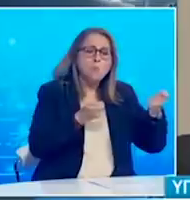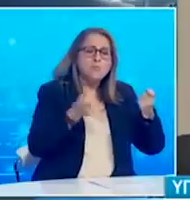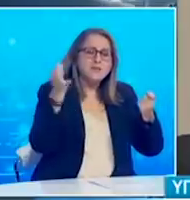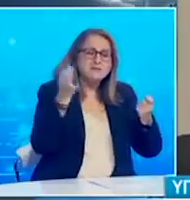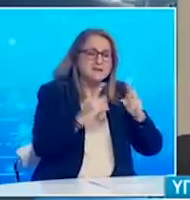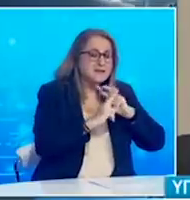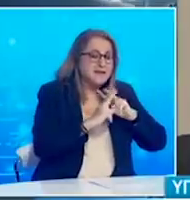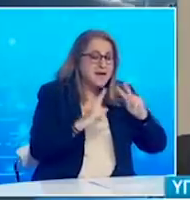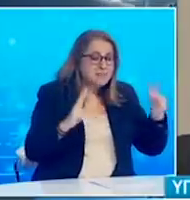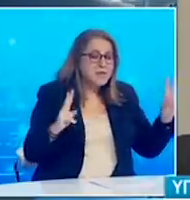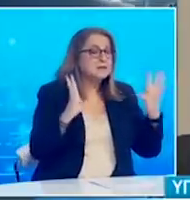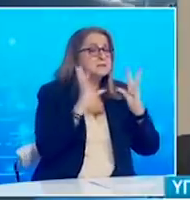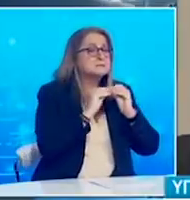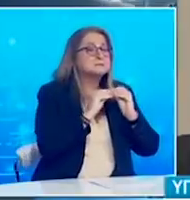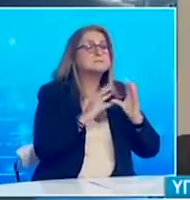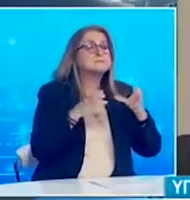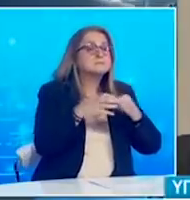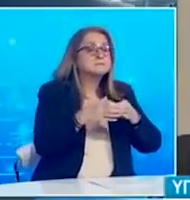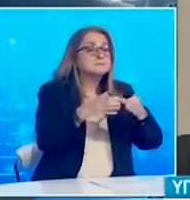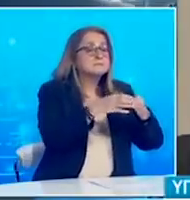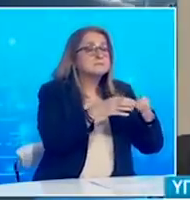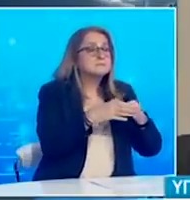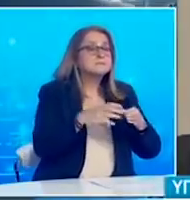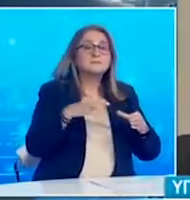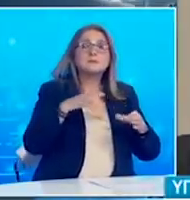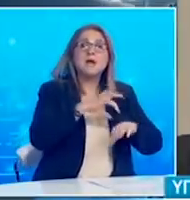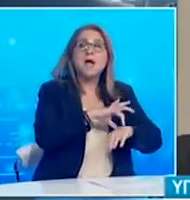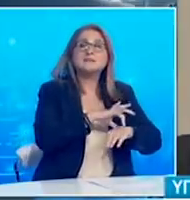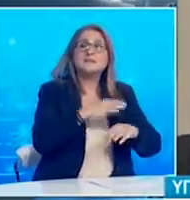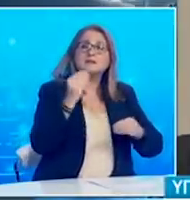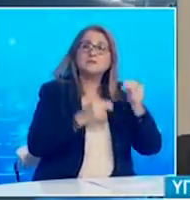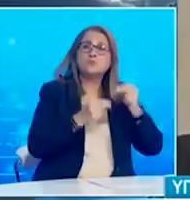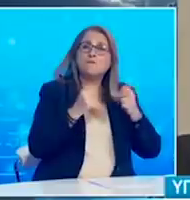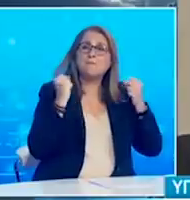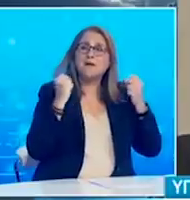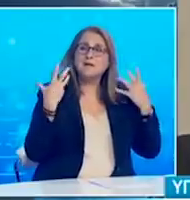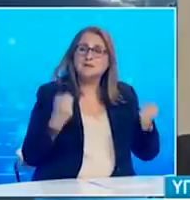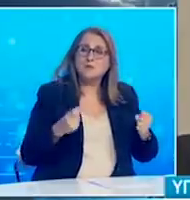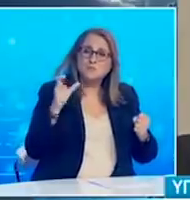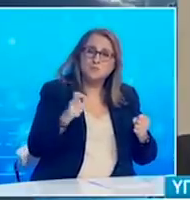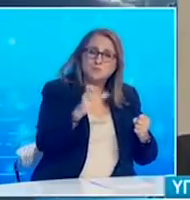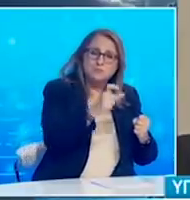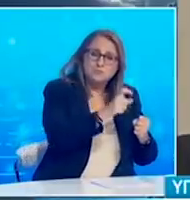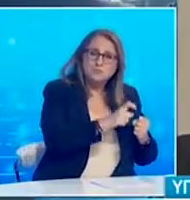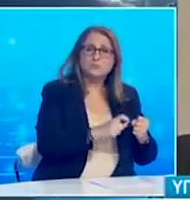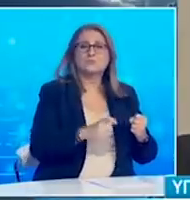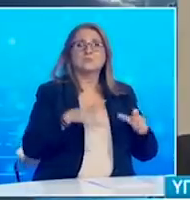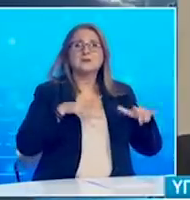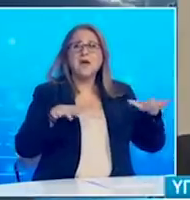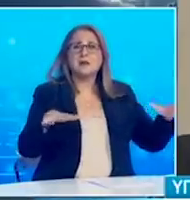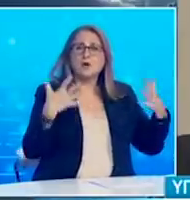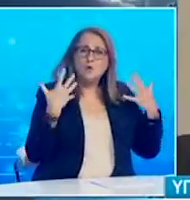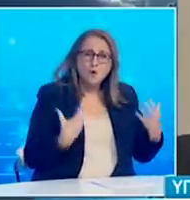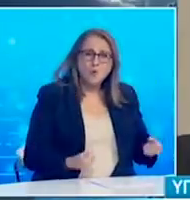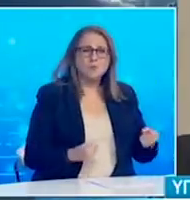κυρίως σε ό,τι αφορά τους ογκολογικούς ασθενείς. Επομένως, και να θυμίσω για μία ακόμη φορά, το